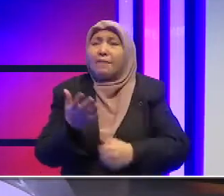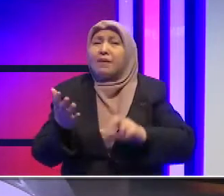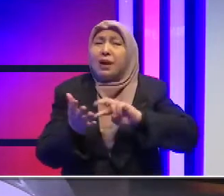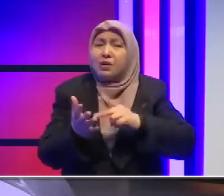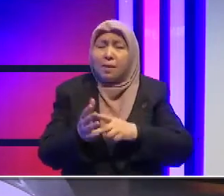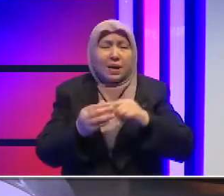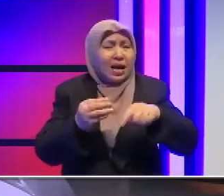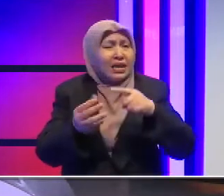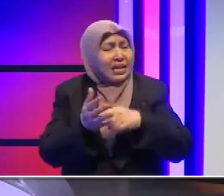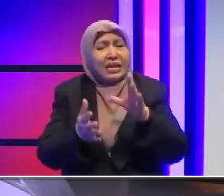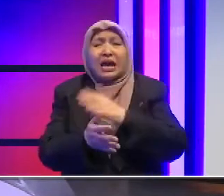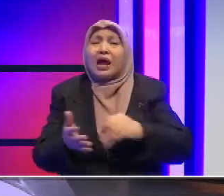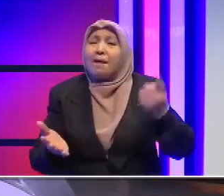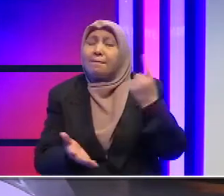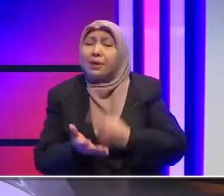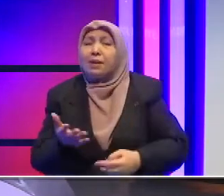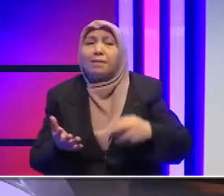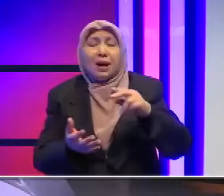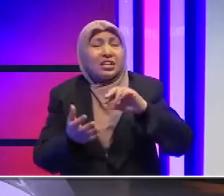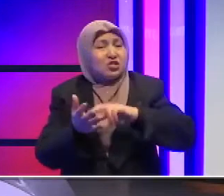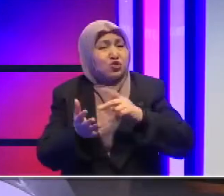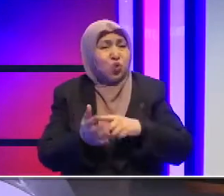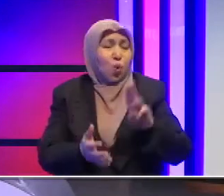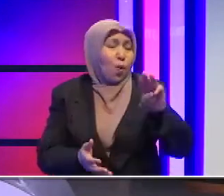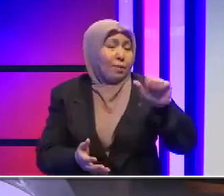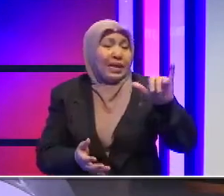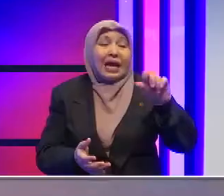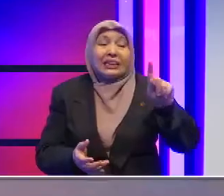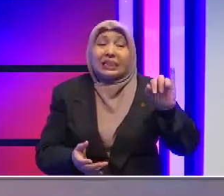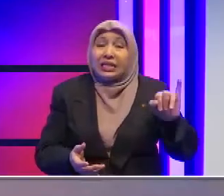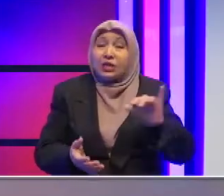sebalik perkara ini dan apa maksud umniyati? Silakan Ustaz.